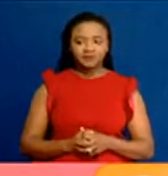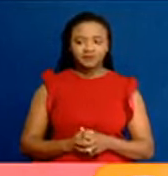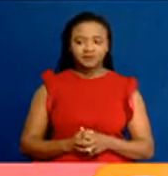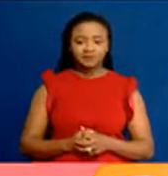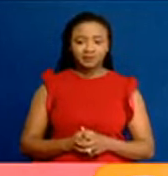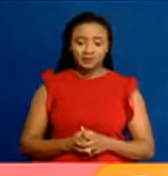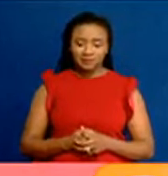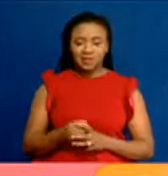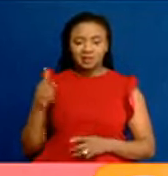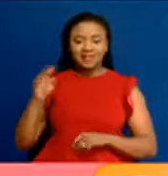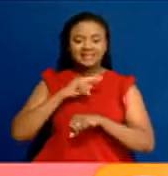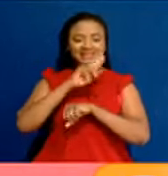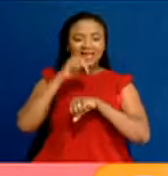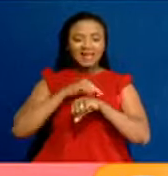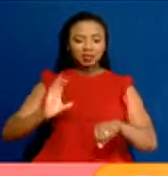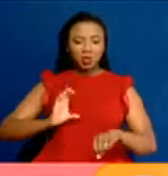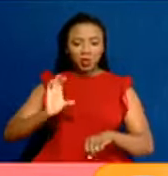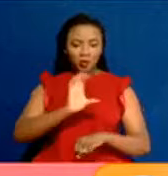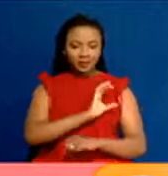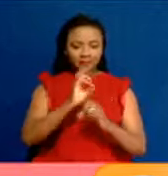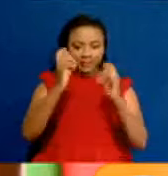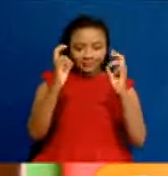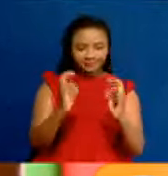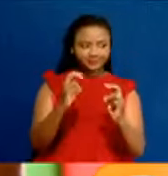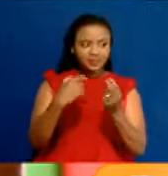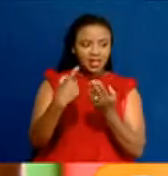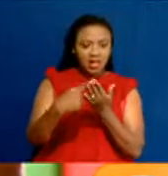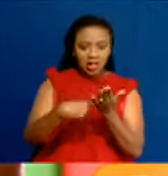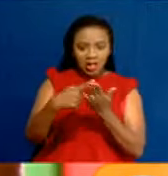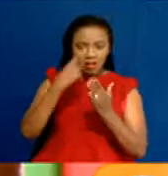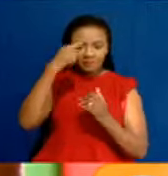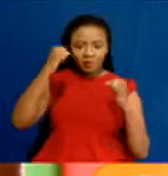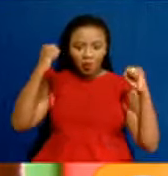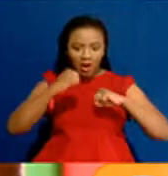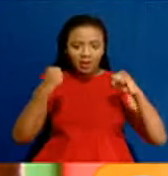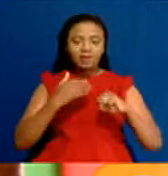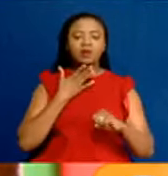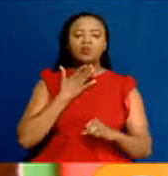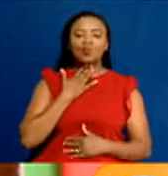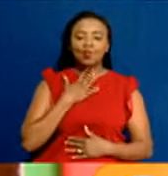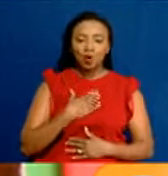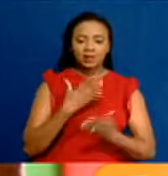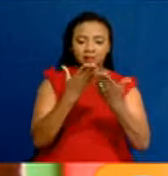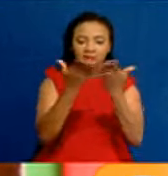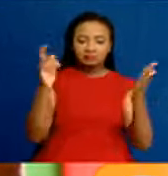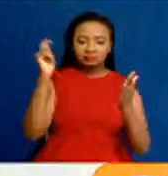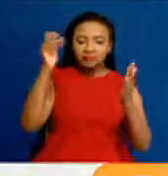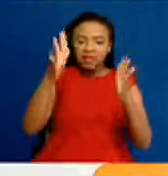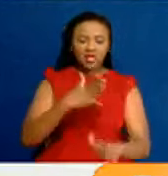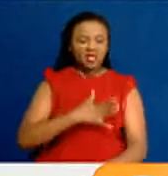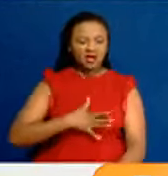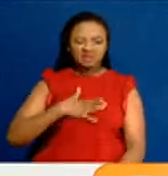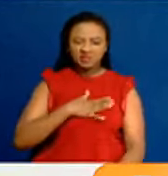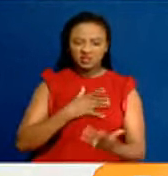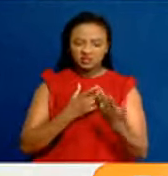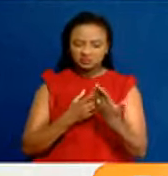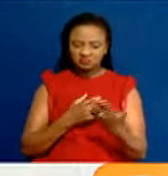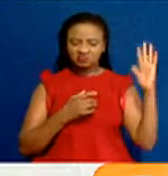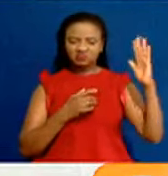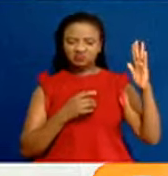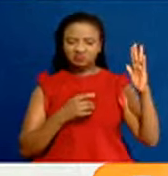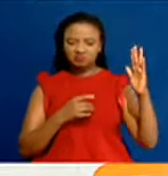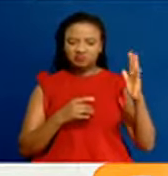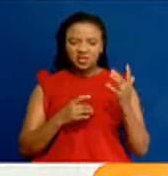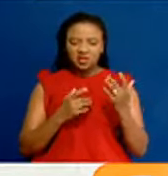Kamati hiyo ya kitaifa ya mazungumzo ya uwiano ikitaka wa Kenya kupuuzilia mbali matamshi ya naibu